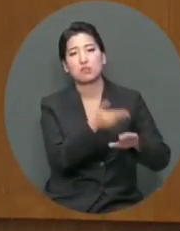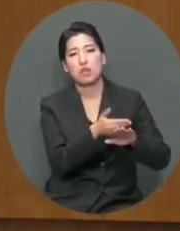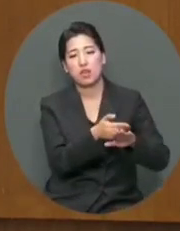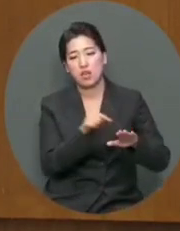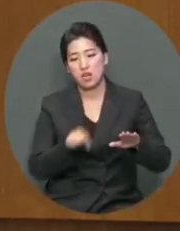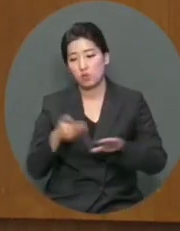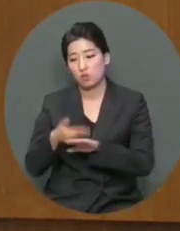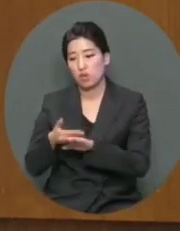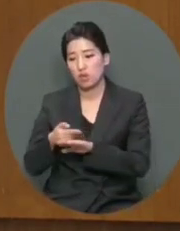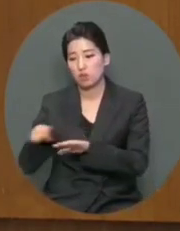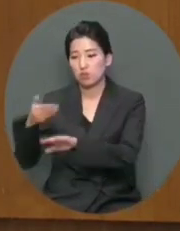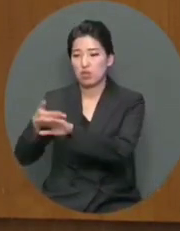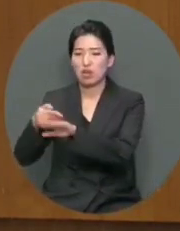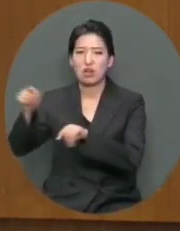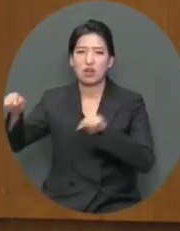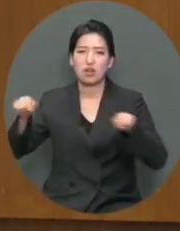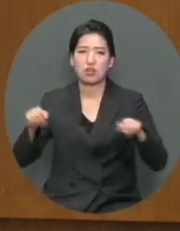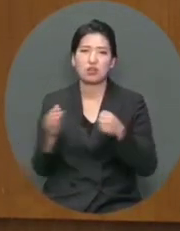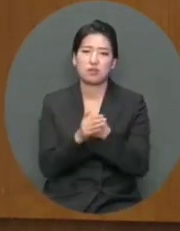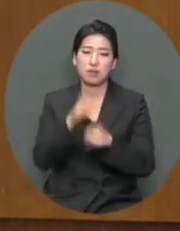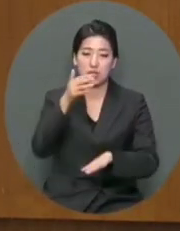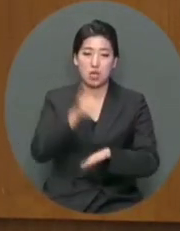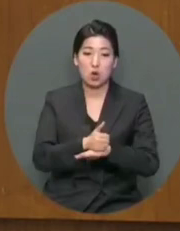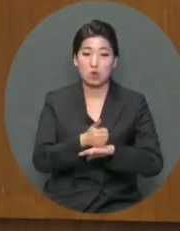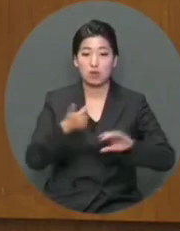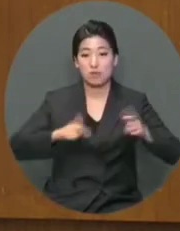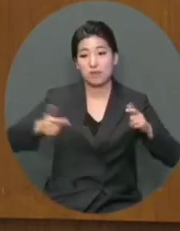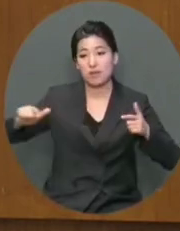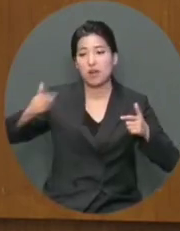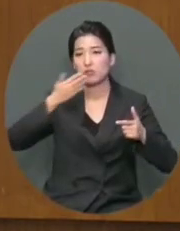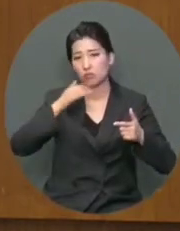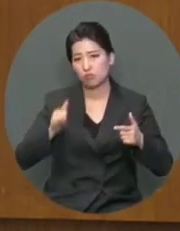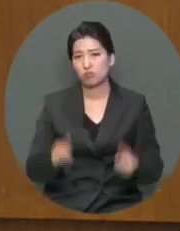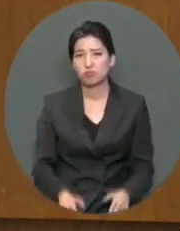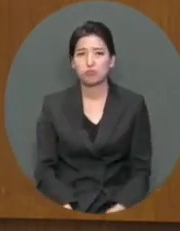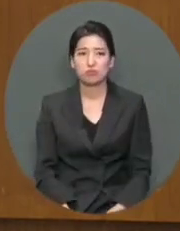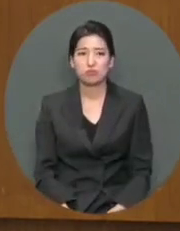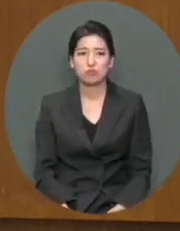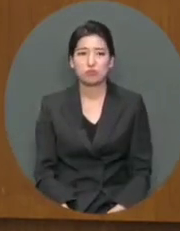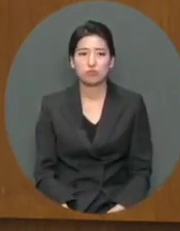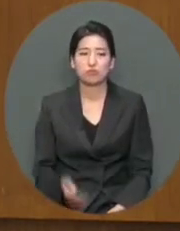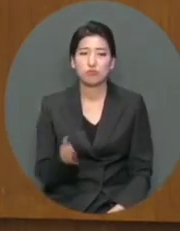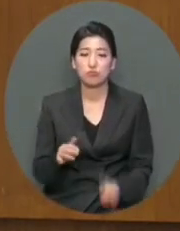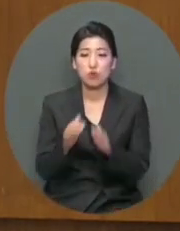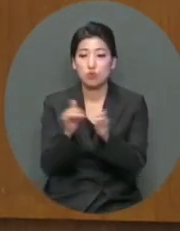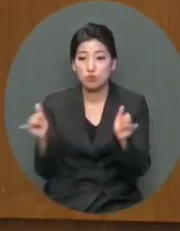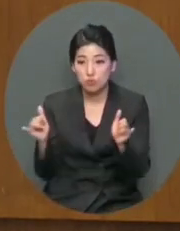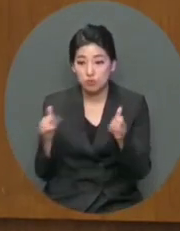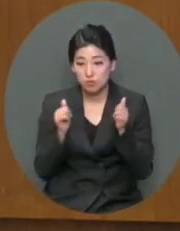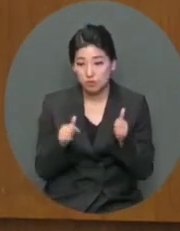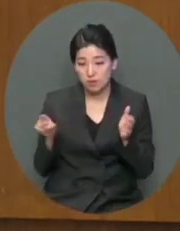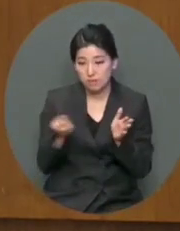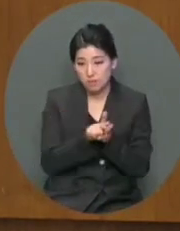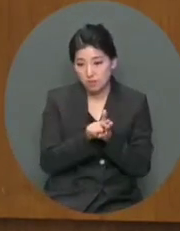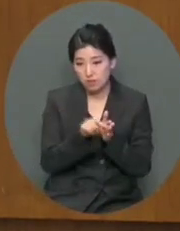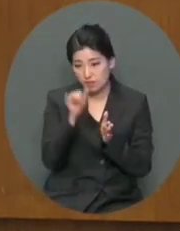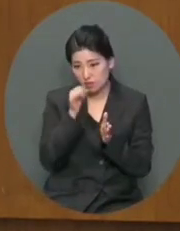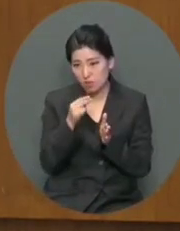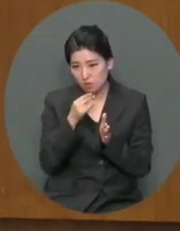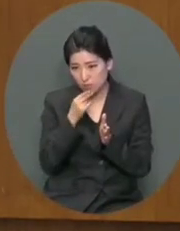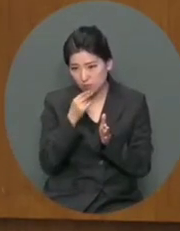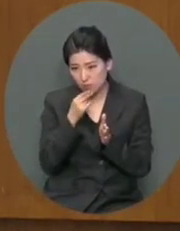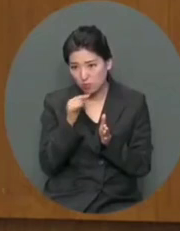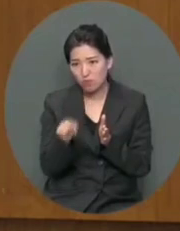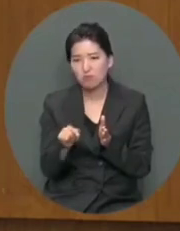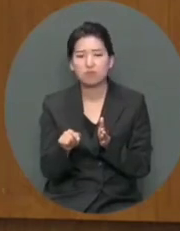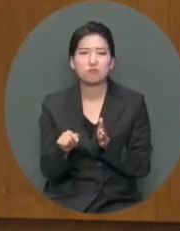다르게 나올 수도 있습니다만은 그러나 그런 믿음이 국민인데 있느냐 없느냐에 따라서는 재판에 대한 신뢰는 극도로